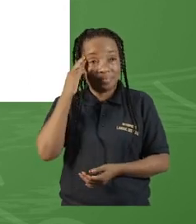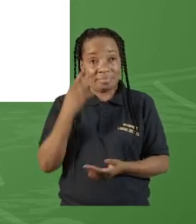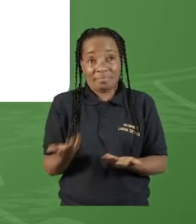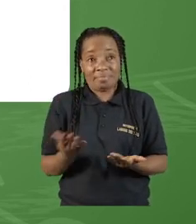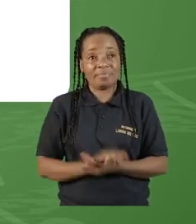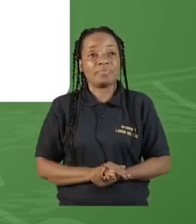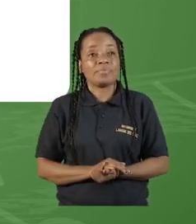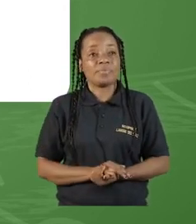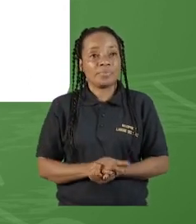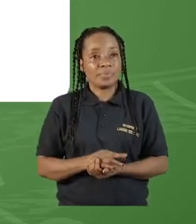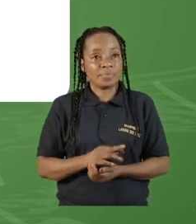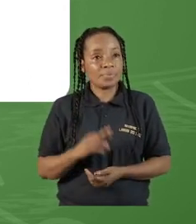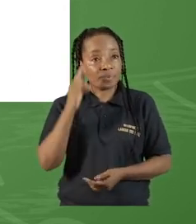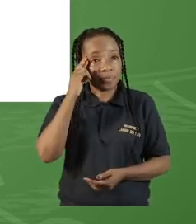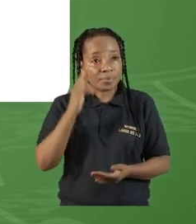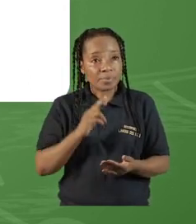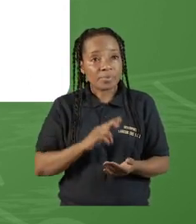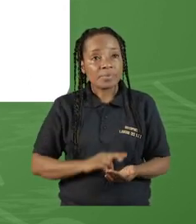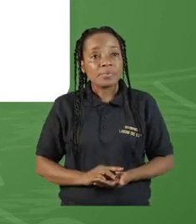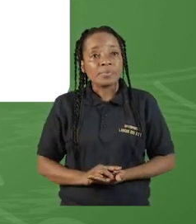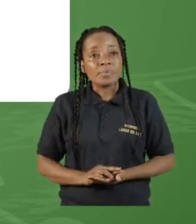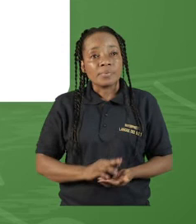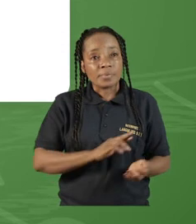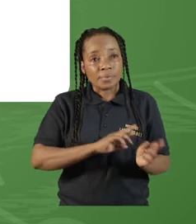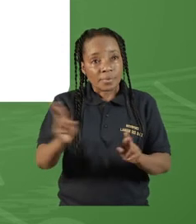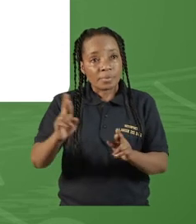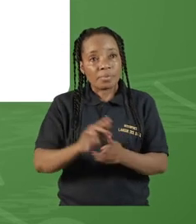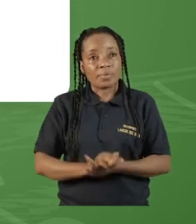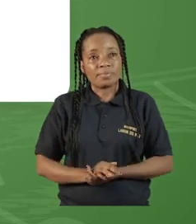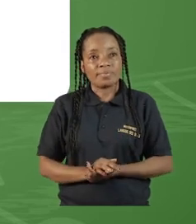La formule du produit formé est